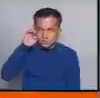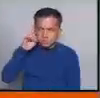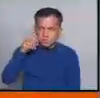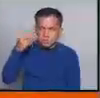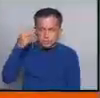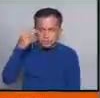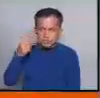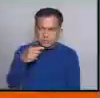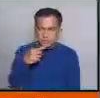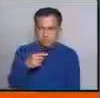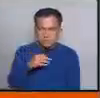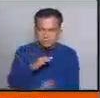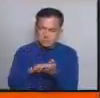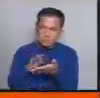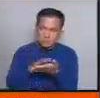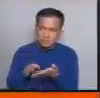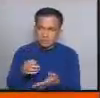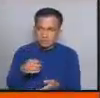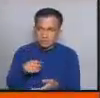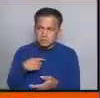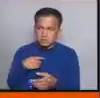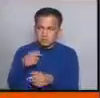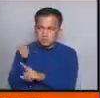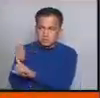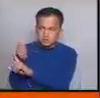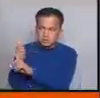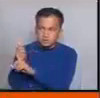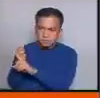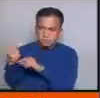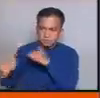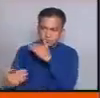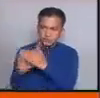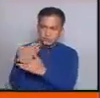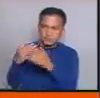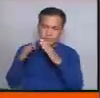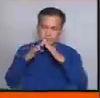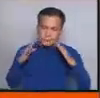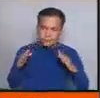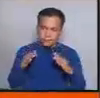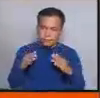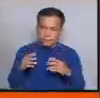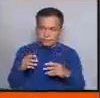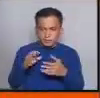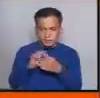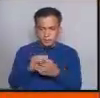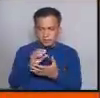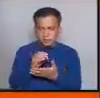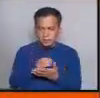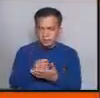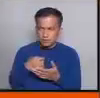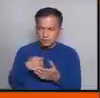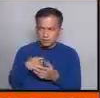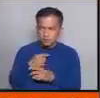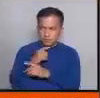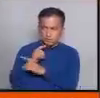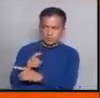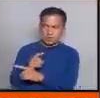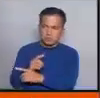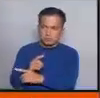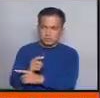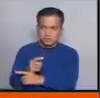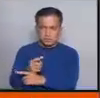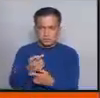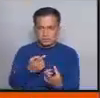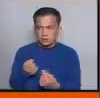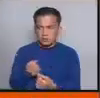Haluber. Patawarin niyo kasi sinadya nilang pasokin yung bahay ko. Siyempre, short definition ng ginawa